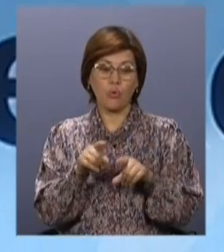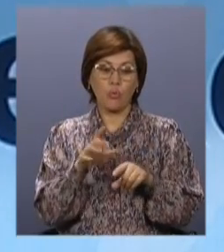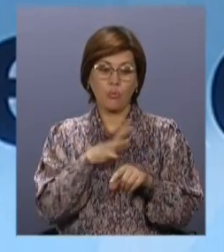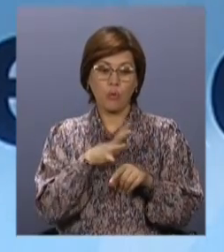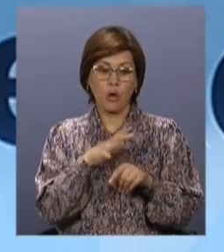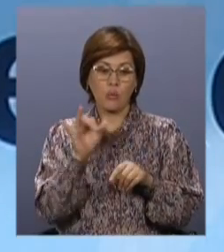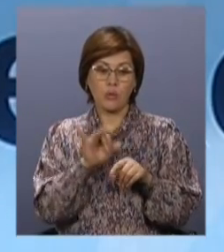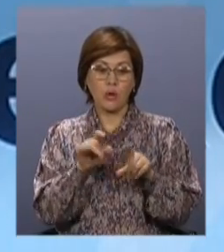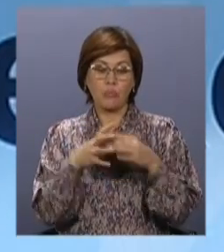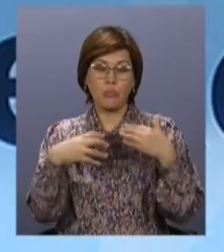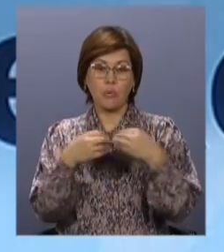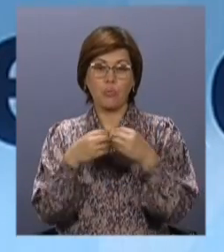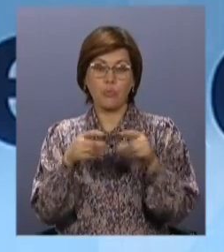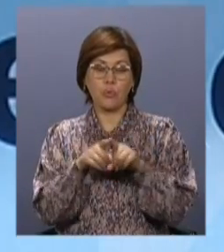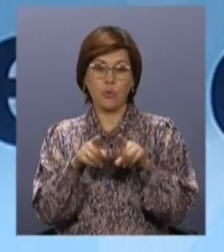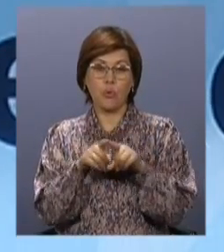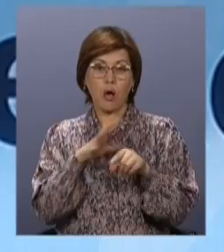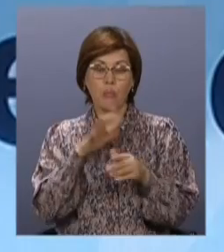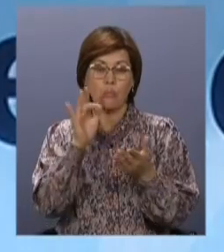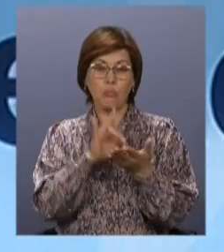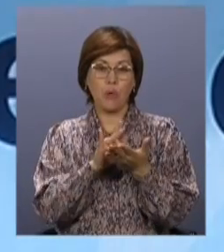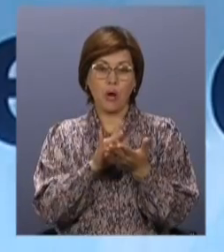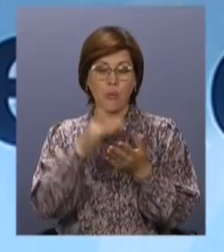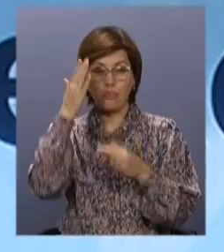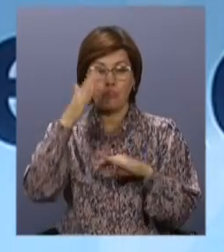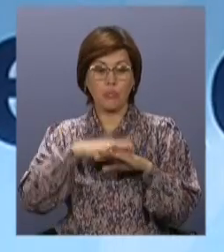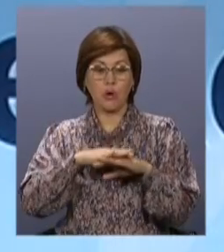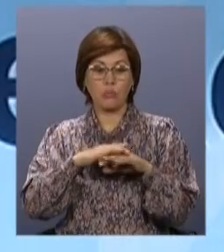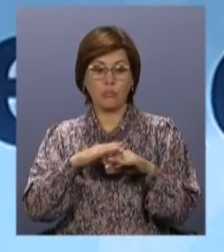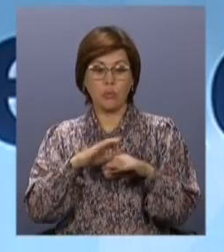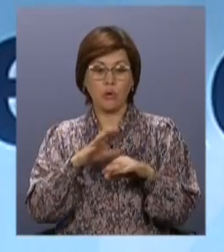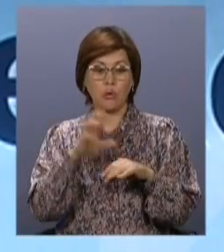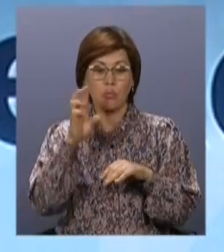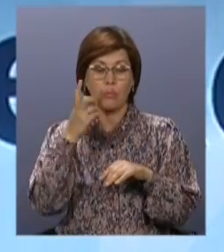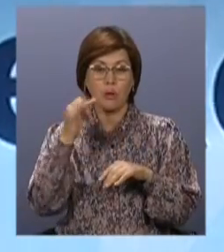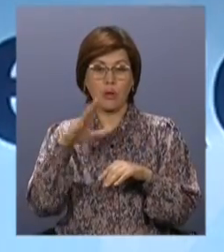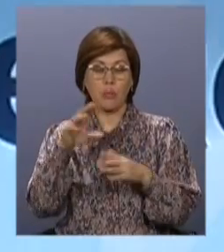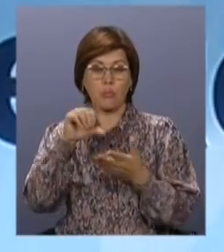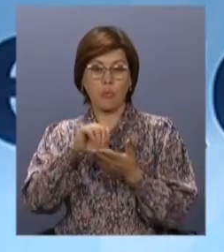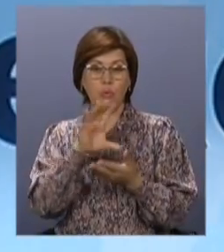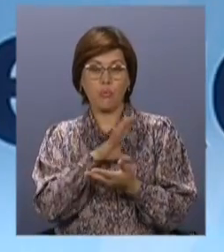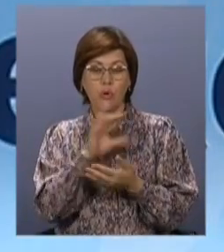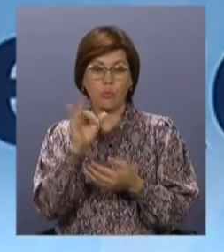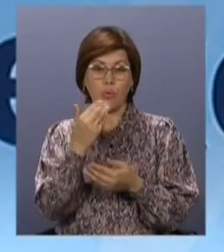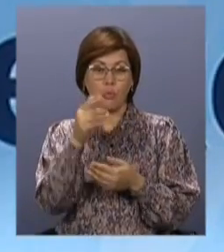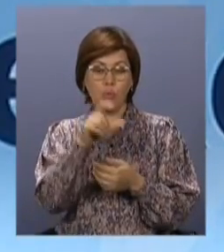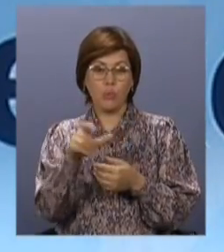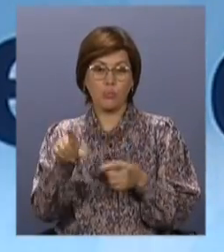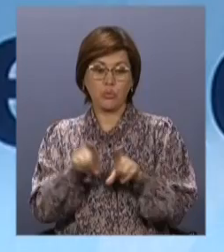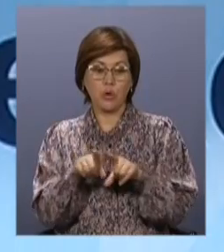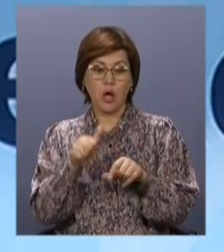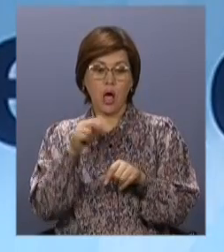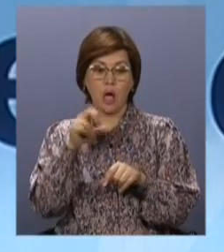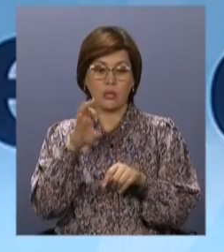ағамыздың әулетінен, отбасынан қаланың әкімдігі, әкімі Бауыржан Байбек мырза қатысты. Сол кісілер тарапынан ақан